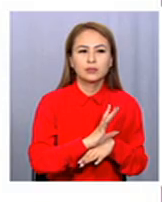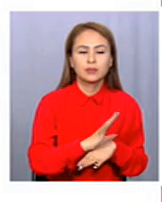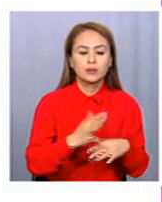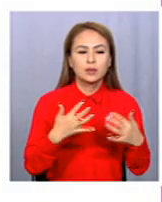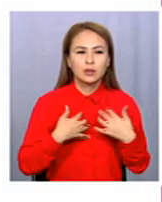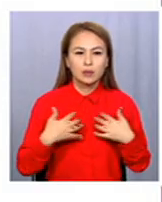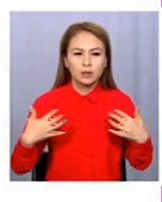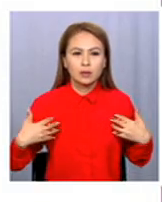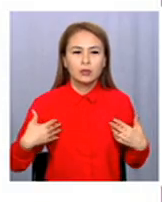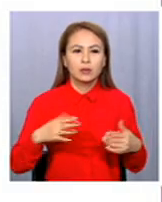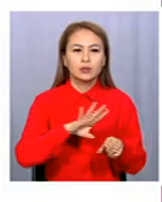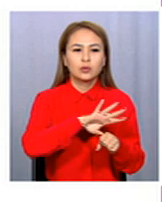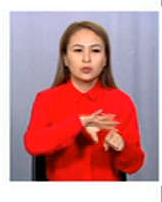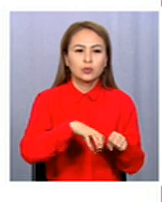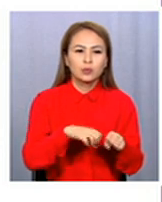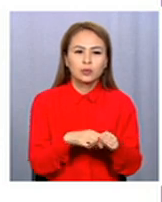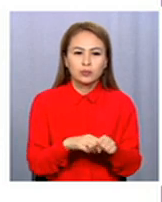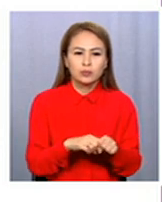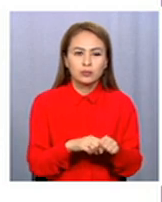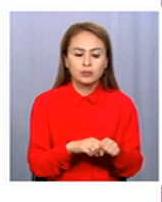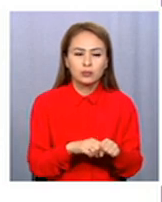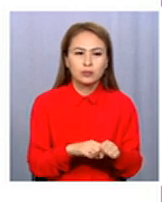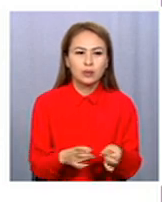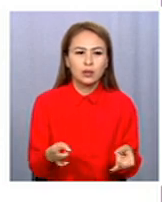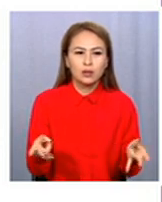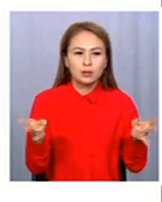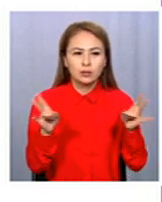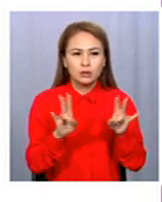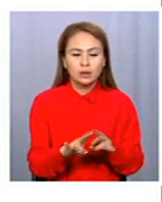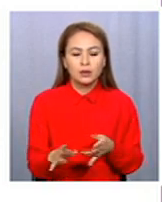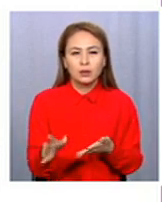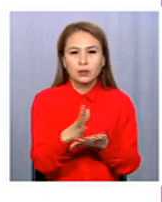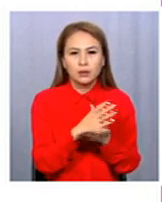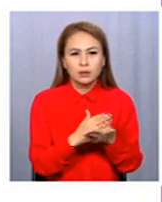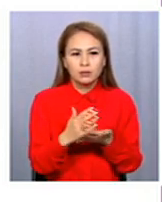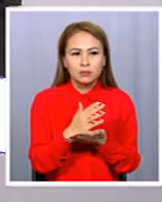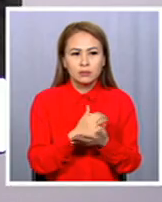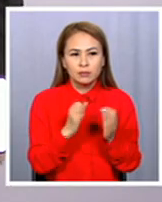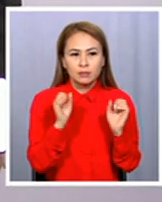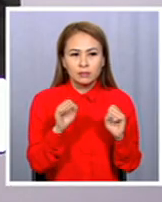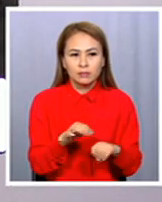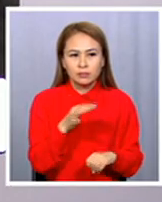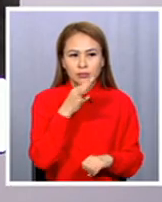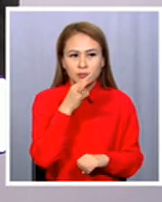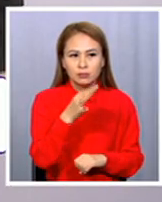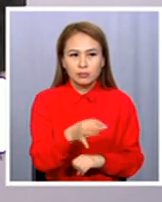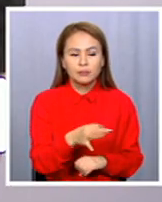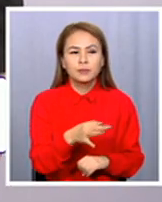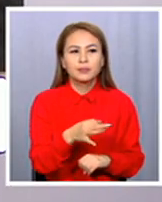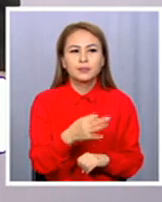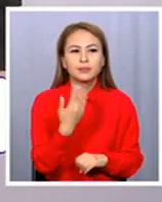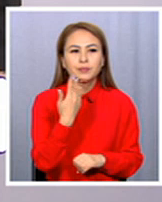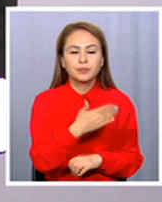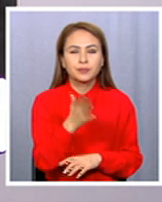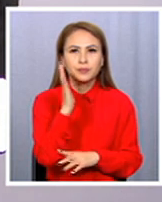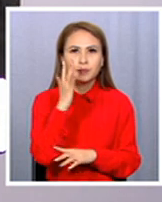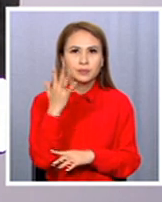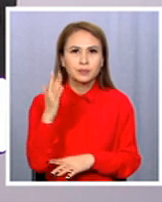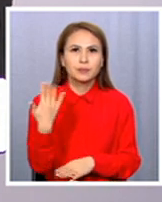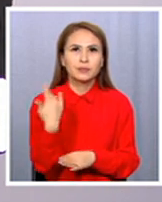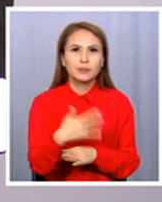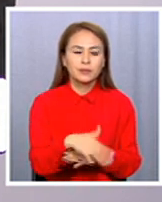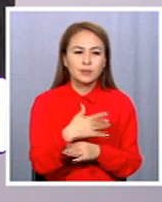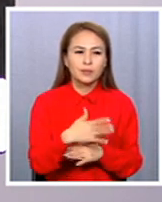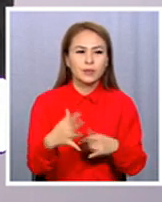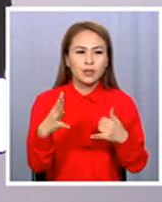жануарлардың жойылуы және қалдықтардың жиналуын жатқызуға болады. Балалар, орманда, далада,